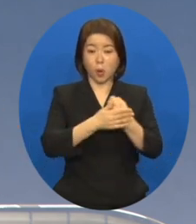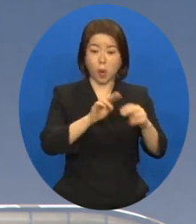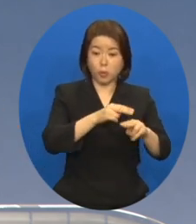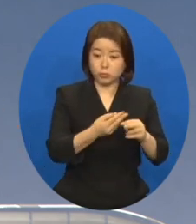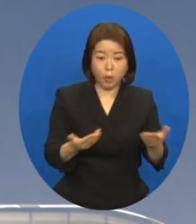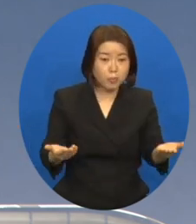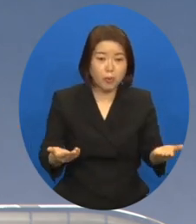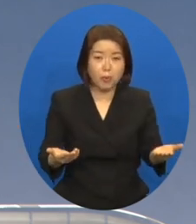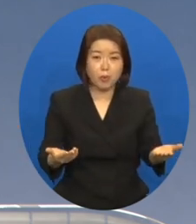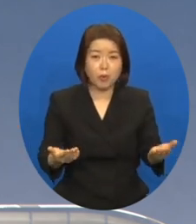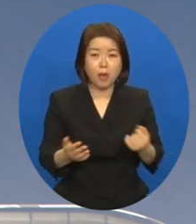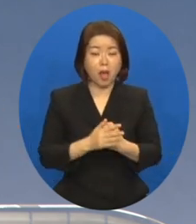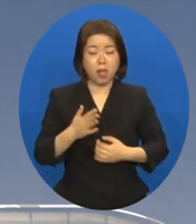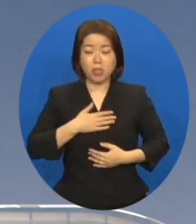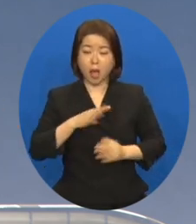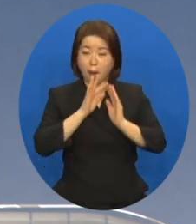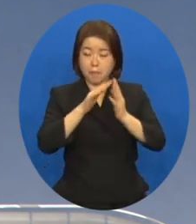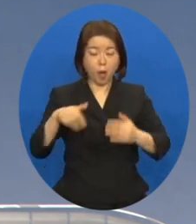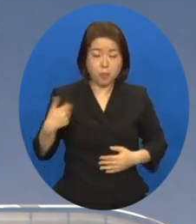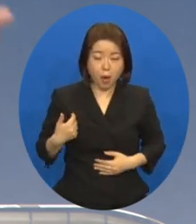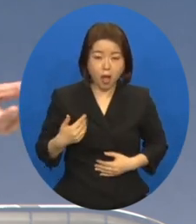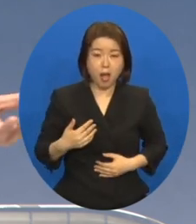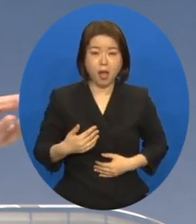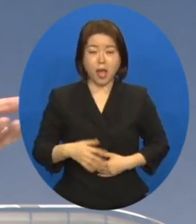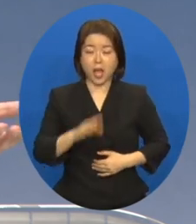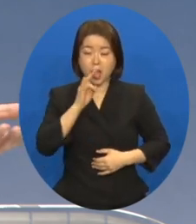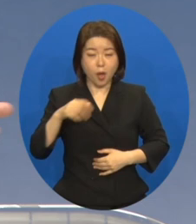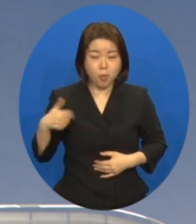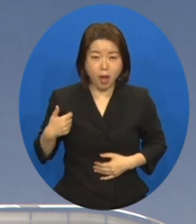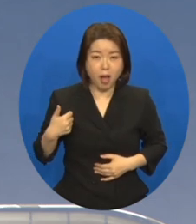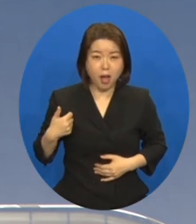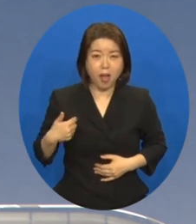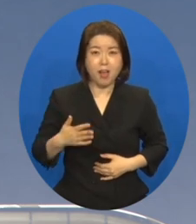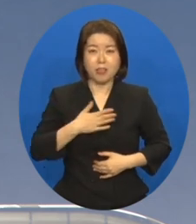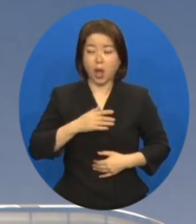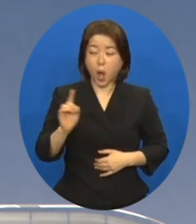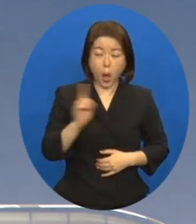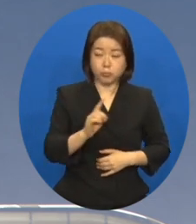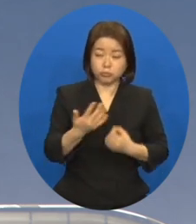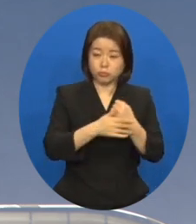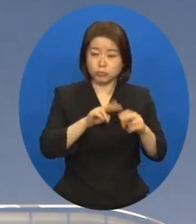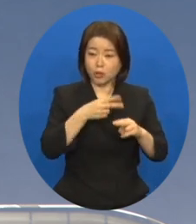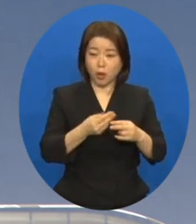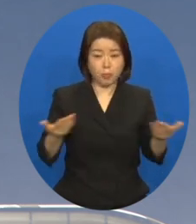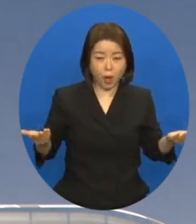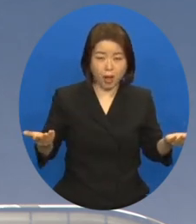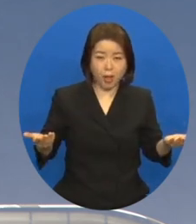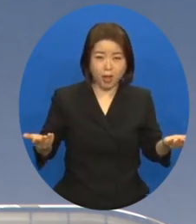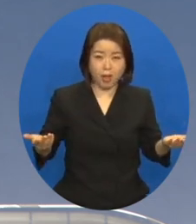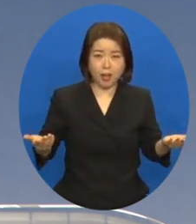없어요. 나는 방언도 못해요. 나는 예언도 못해요. 나는 아무런 은사도 모르겠어요.